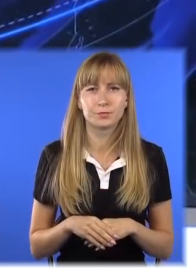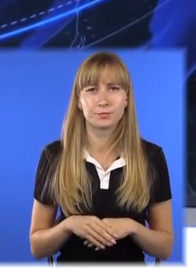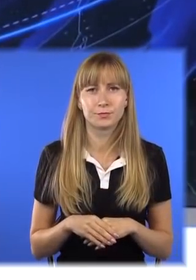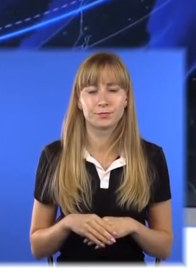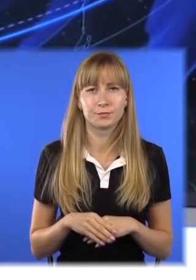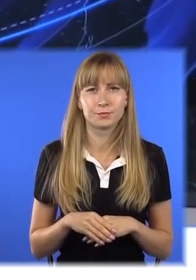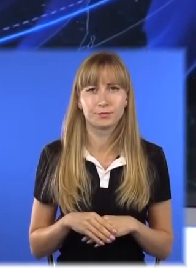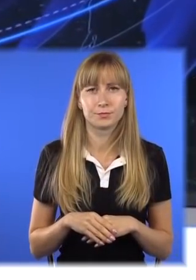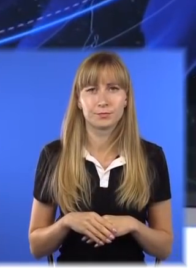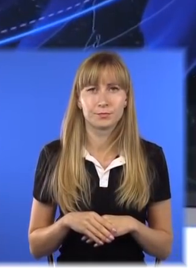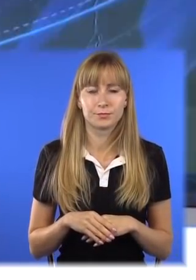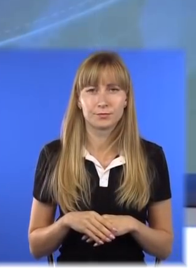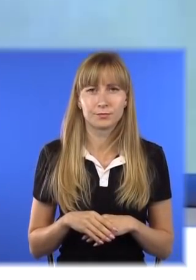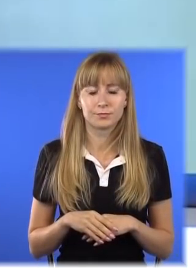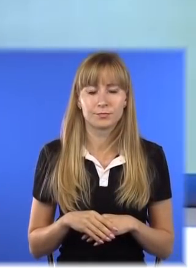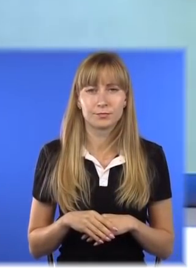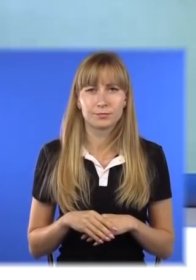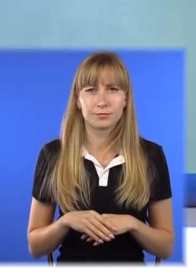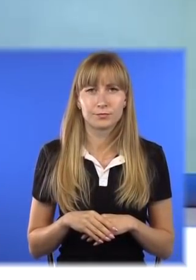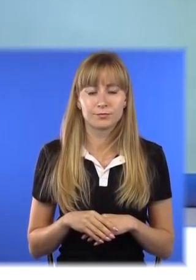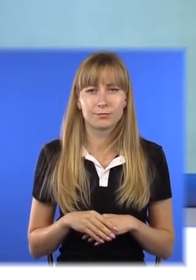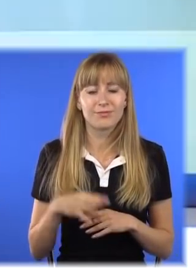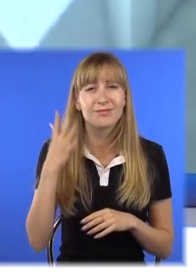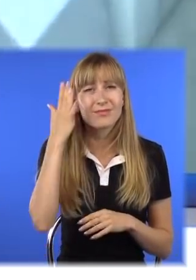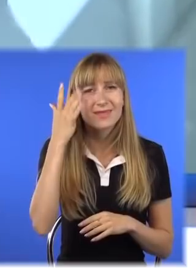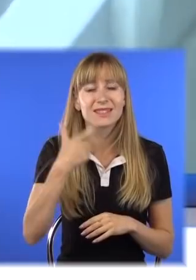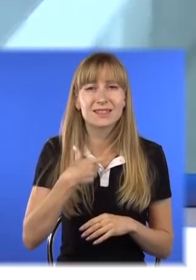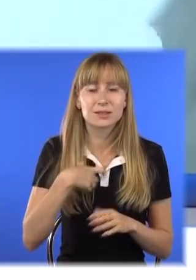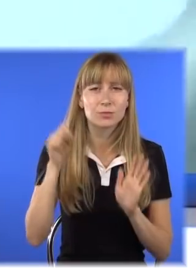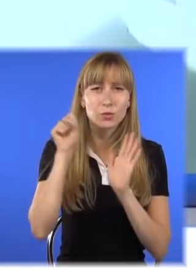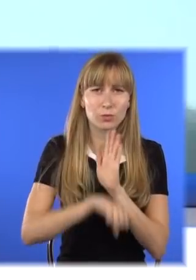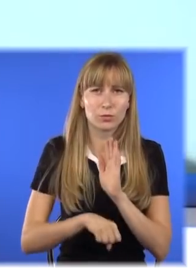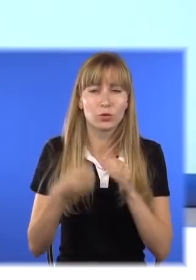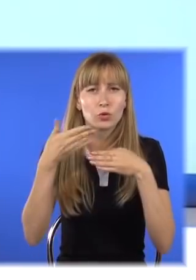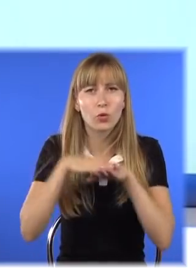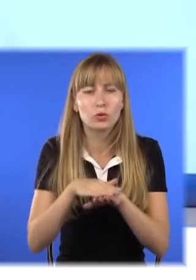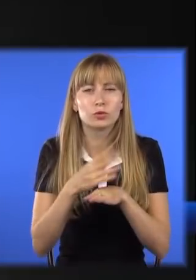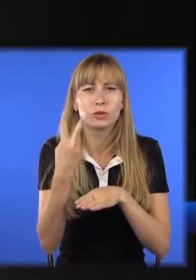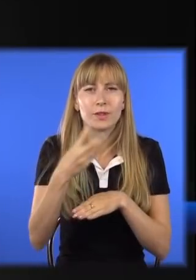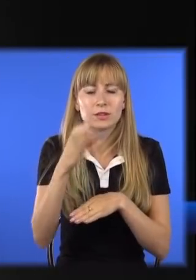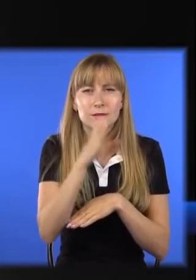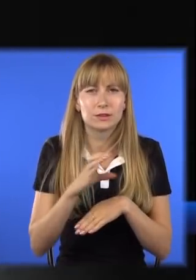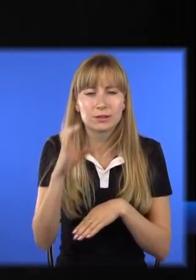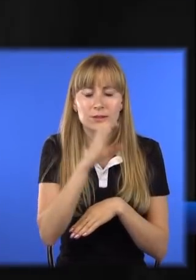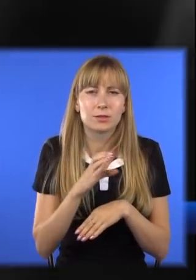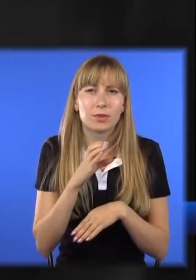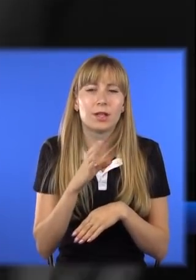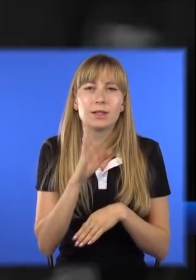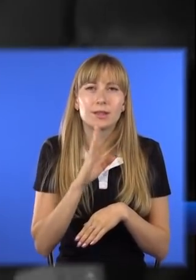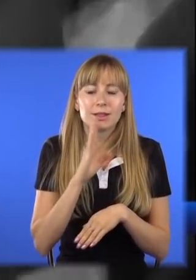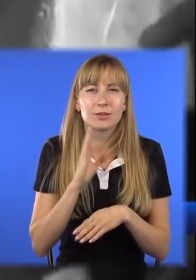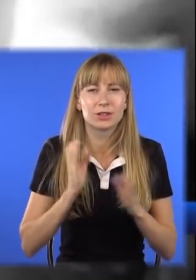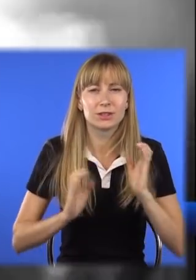Намагалася накласти на себе руки. Вночі 20 вересня студентка Криворізького вузу вчинила спробу суїциду.